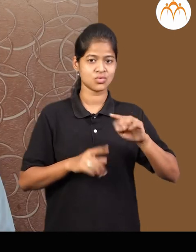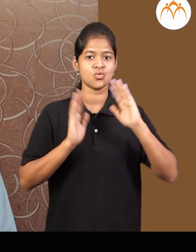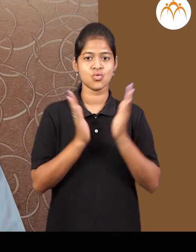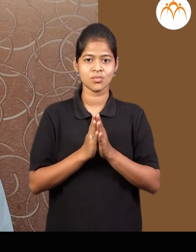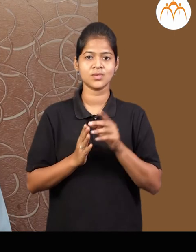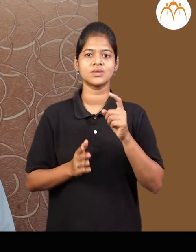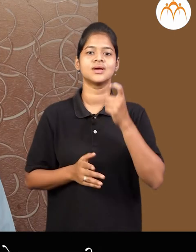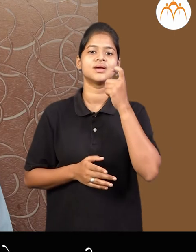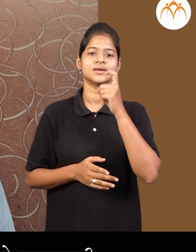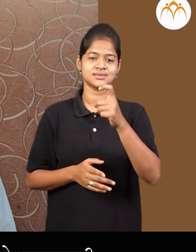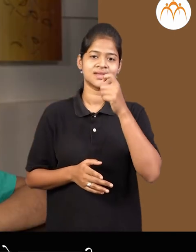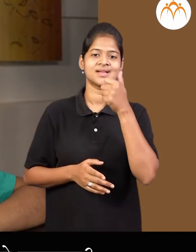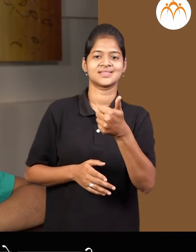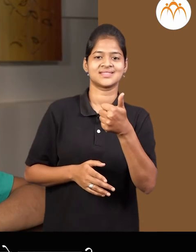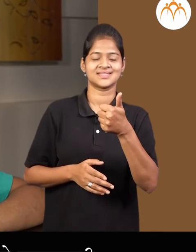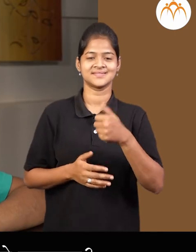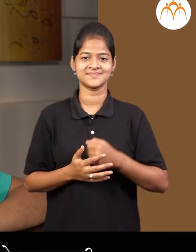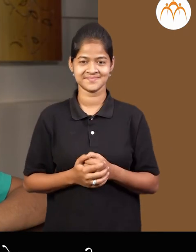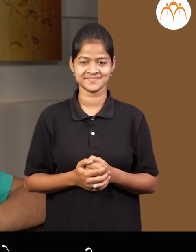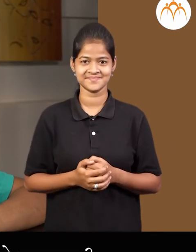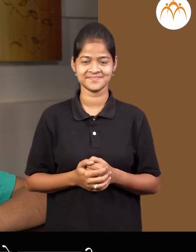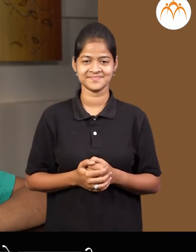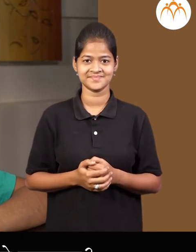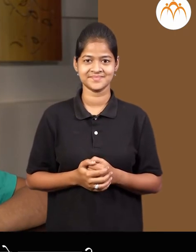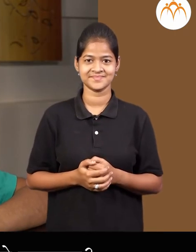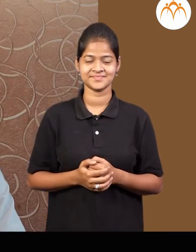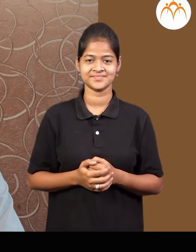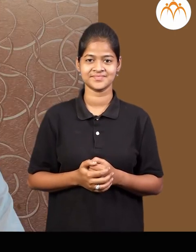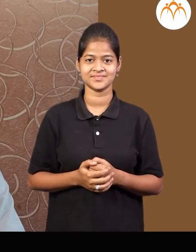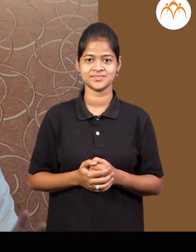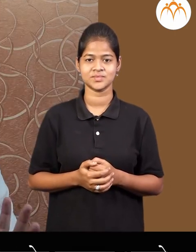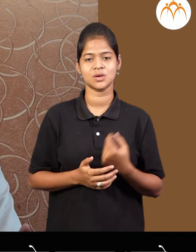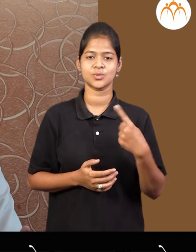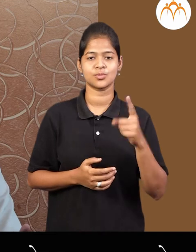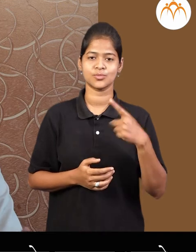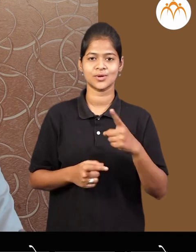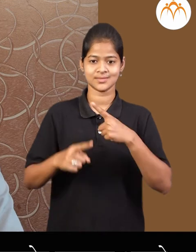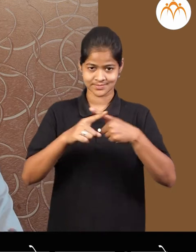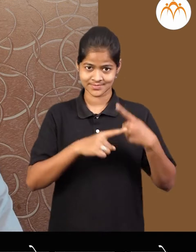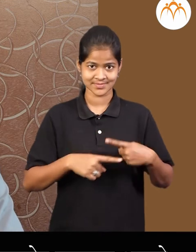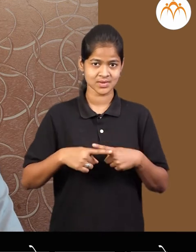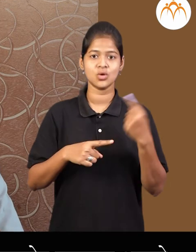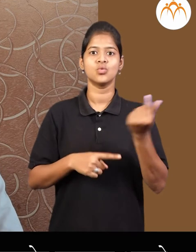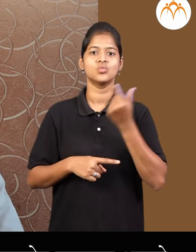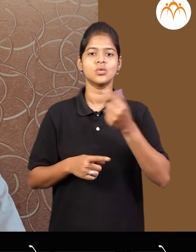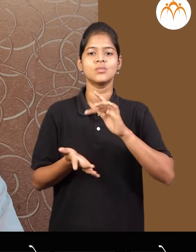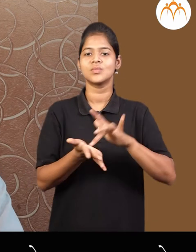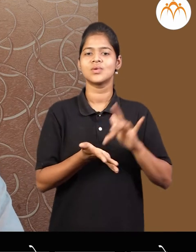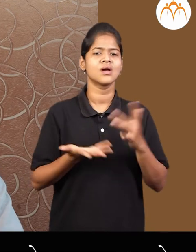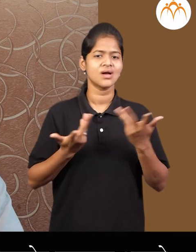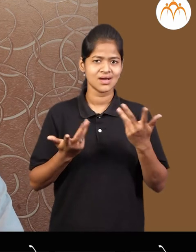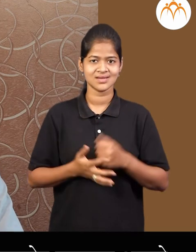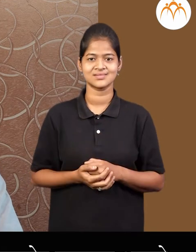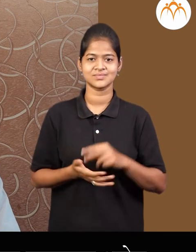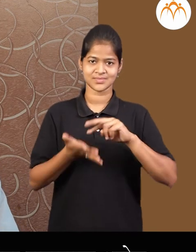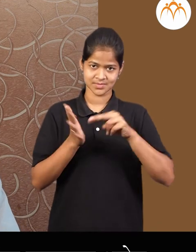76 सेंटीमीटर. शाबास. ए दादा, परिमिती अजून कुठे कुठे वापरतात? अरे बघ, ज्या ठिकाणी आपल्याला सगळ्या बाजूंचा उपयोग